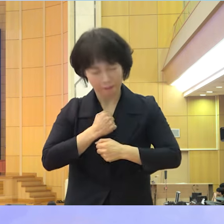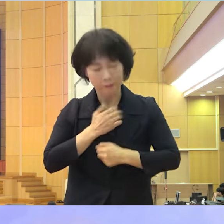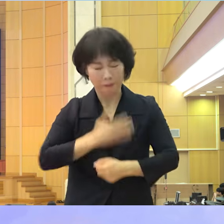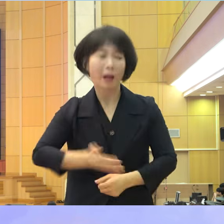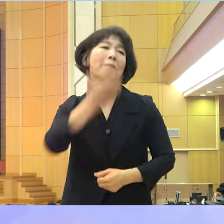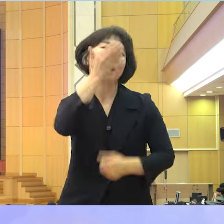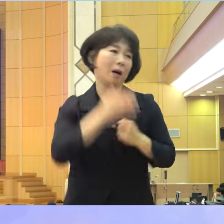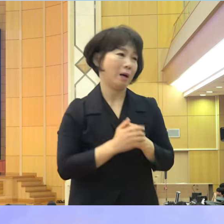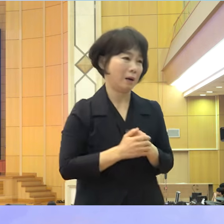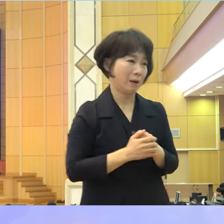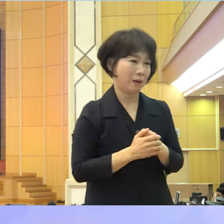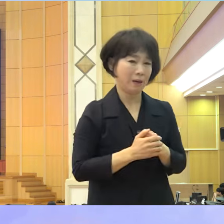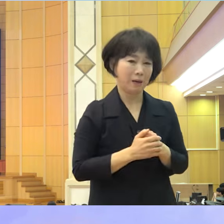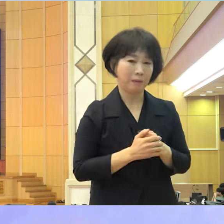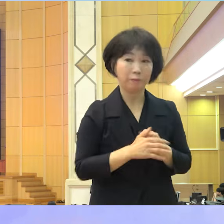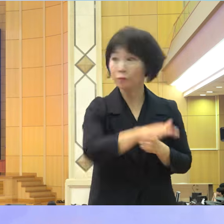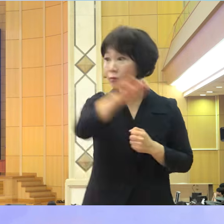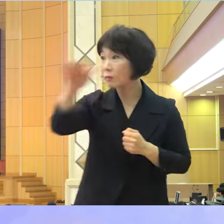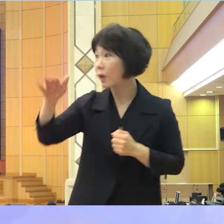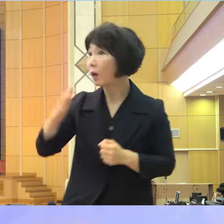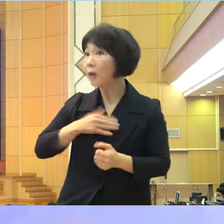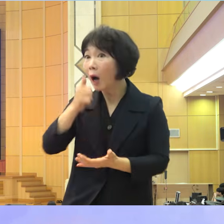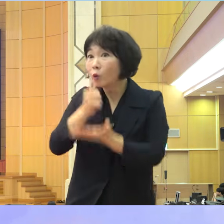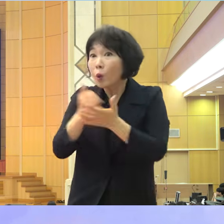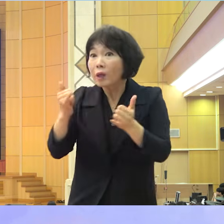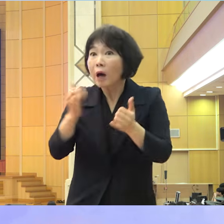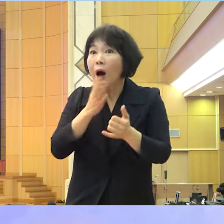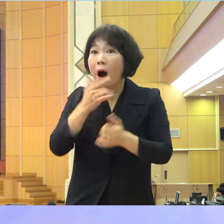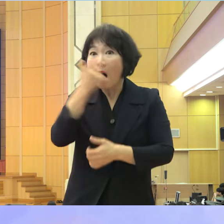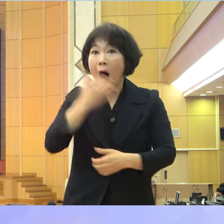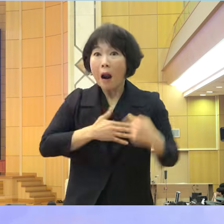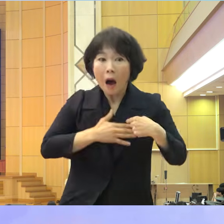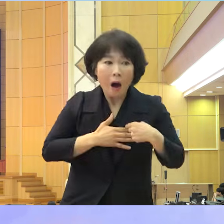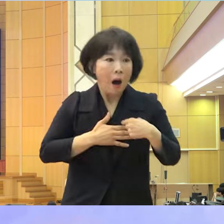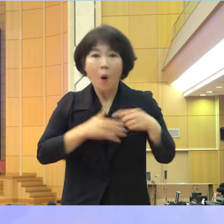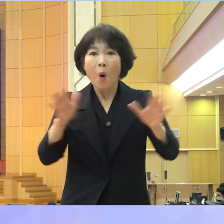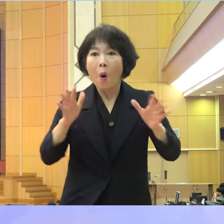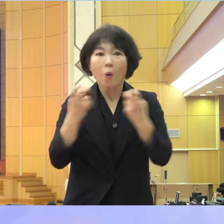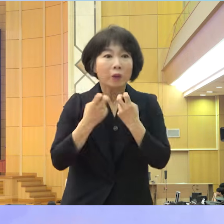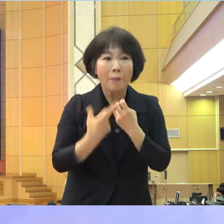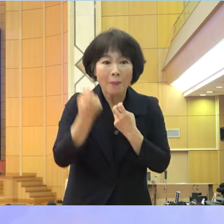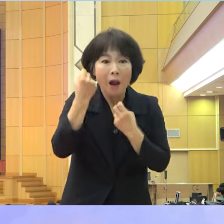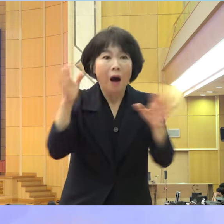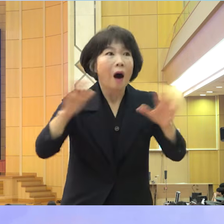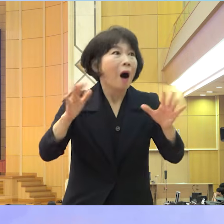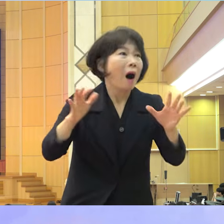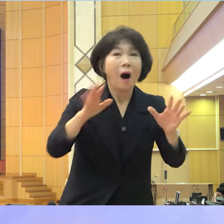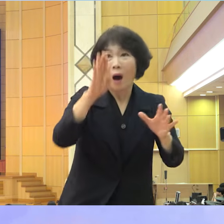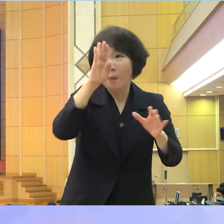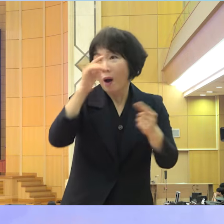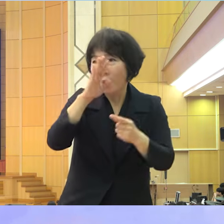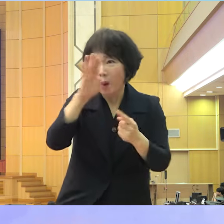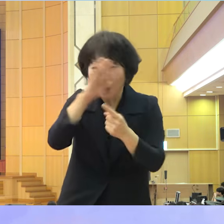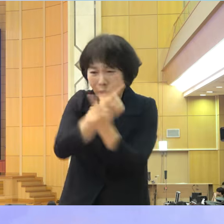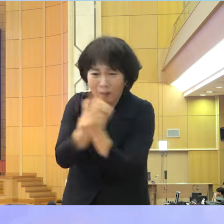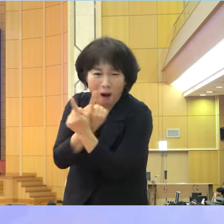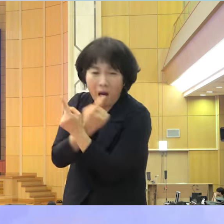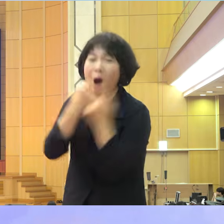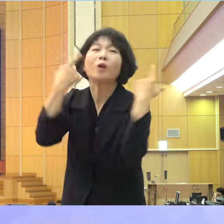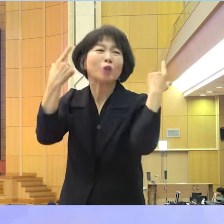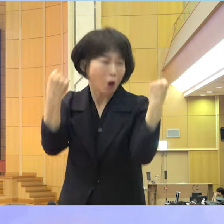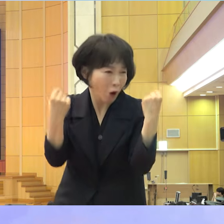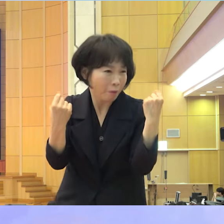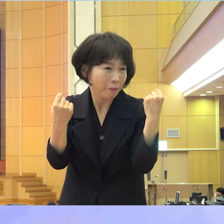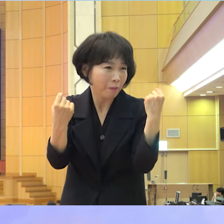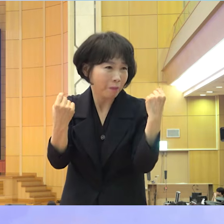그런데 이렇게 알고 나면 어떻습니까? MRI를 찍어서 무슨 병이 있다는 걸 알고 나면 그 다음에 치료로 들어가는 것처럼